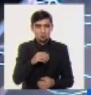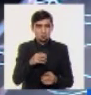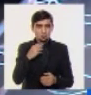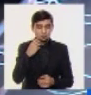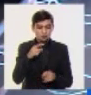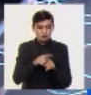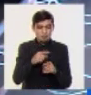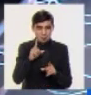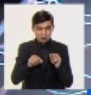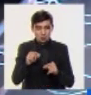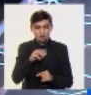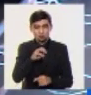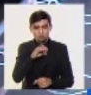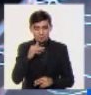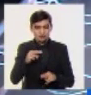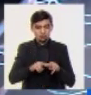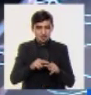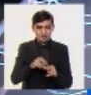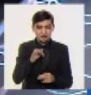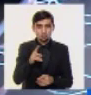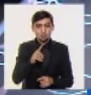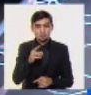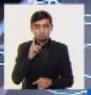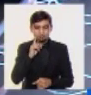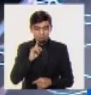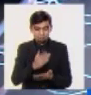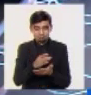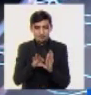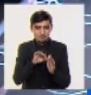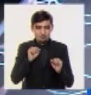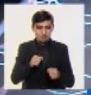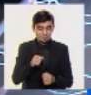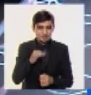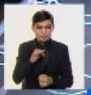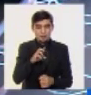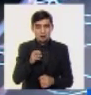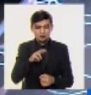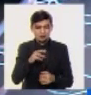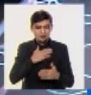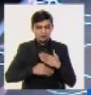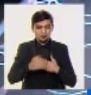молочной и трюфельной. Выбирайте ту, что вам по душе. «Баян Сулу» — радость в вашем доме.